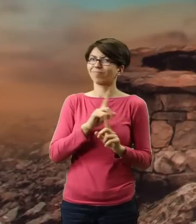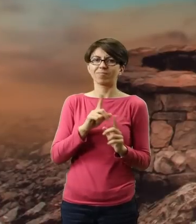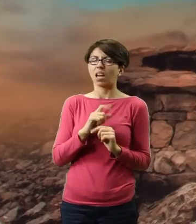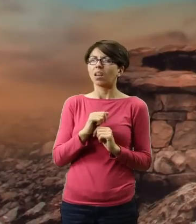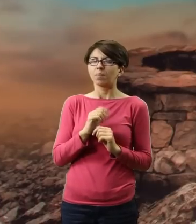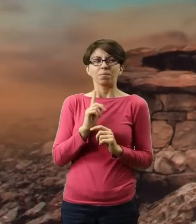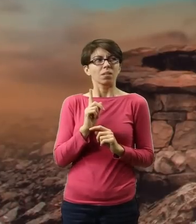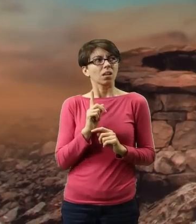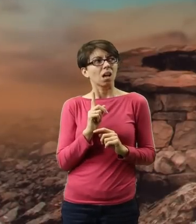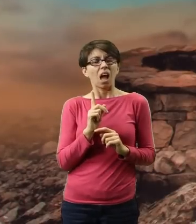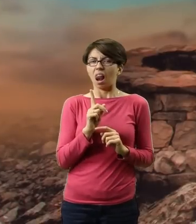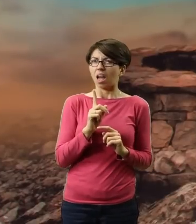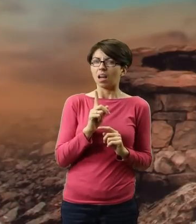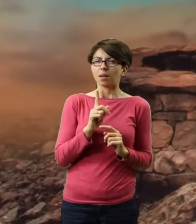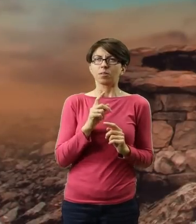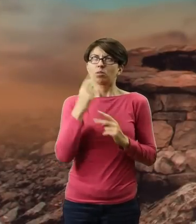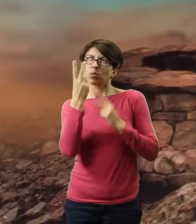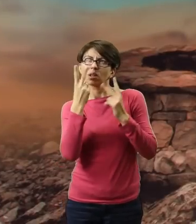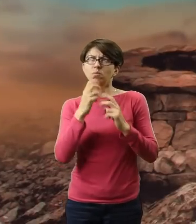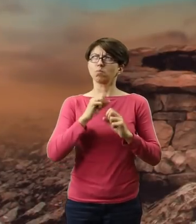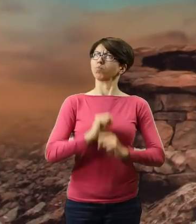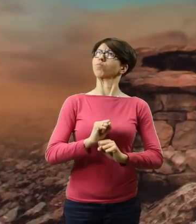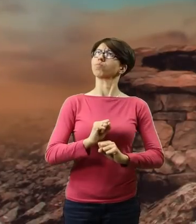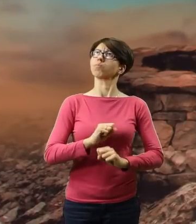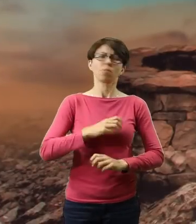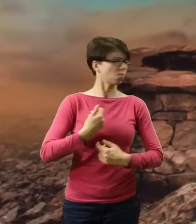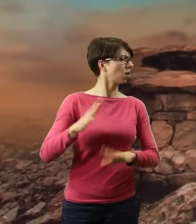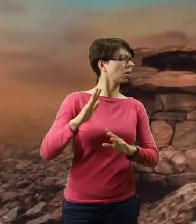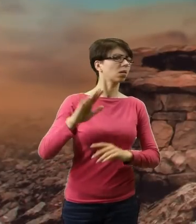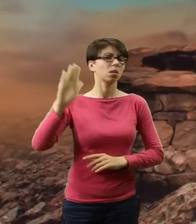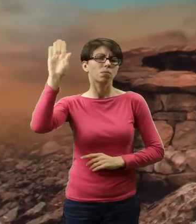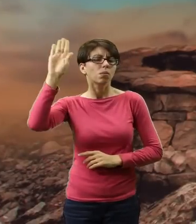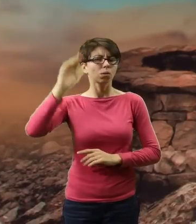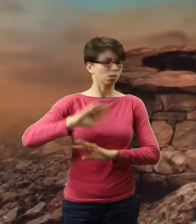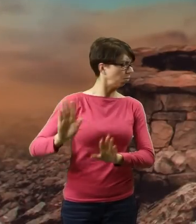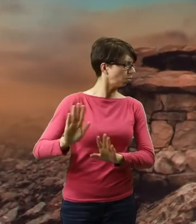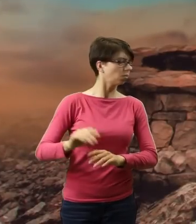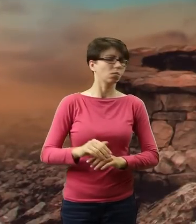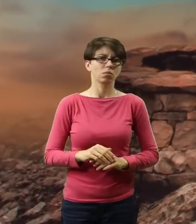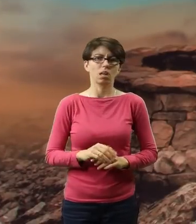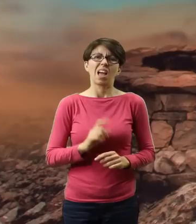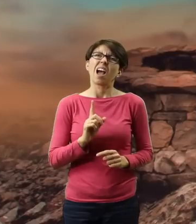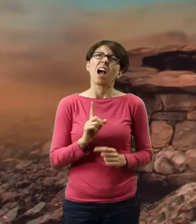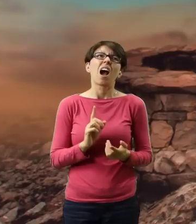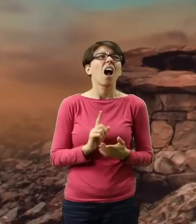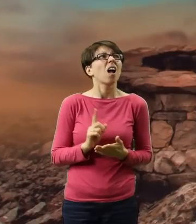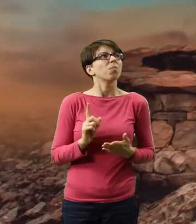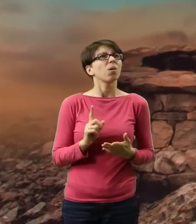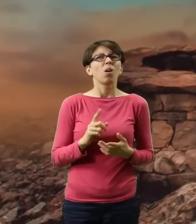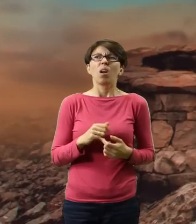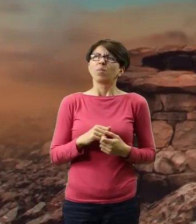prawą intencją ale jest powodowany jakimś buntem na pana Boga czy czy